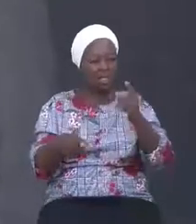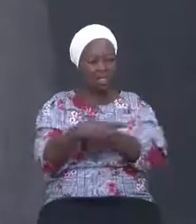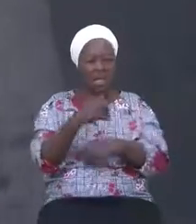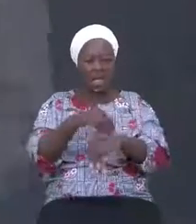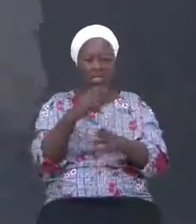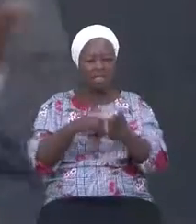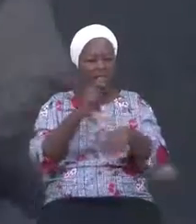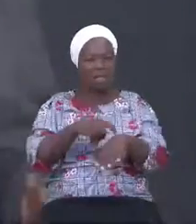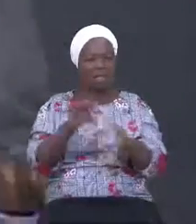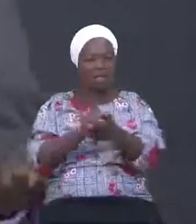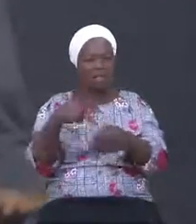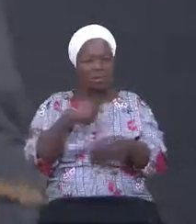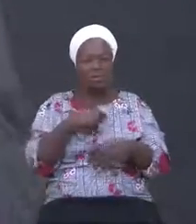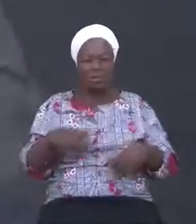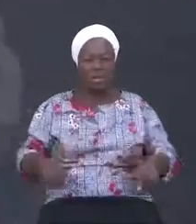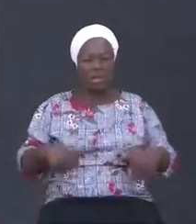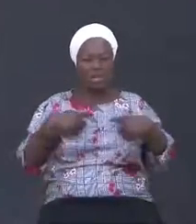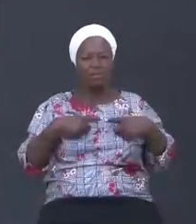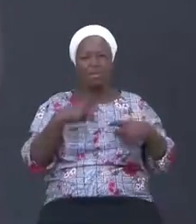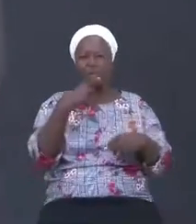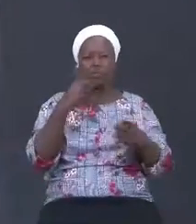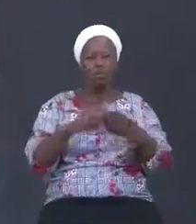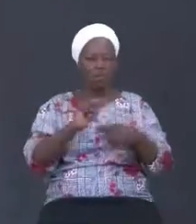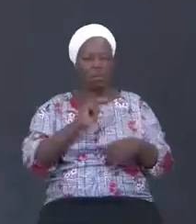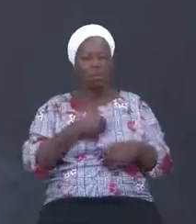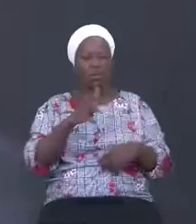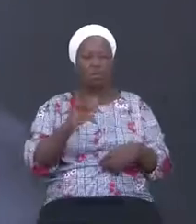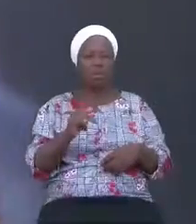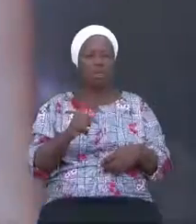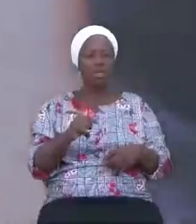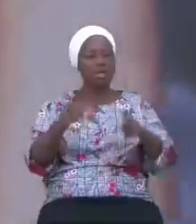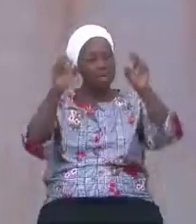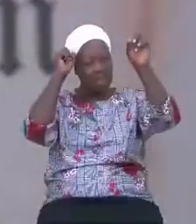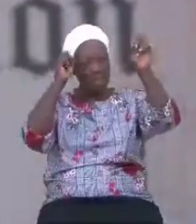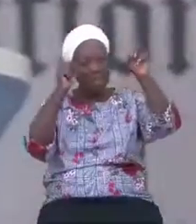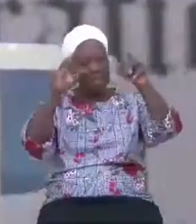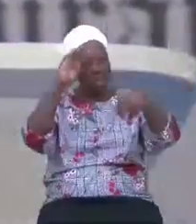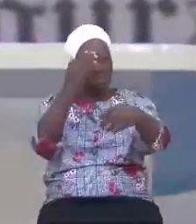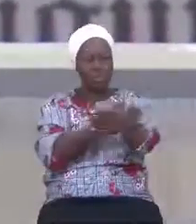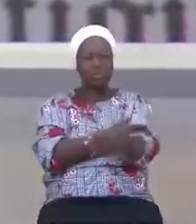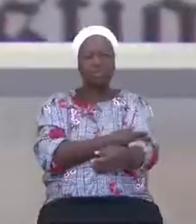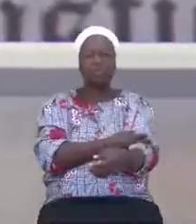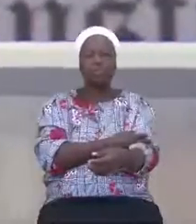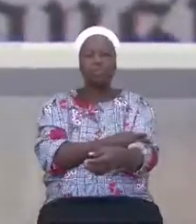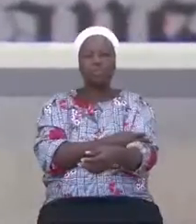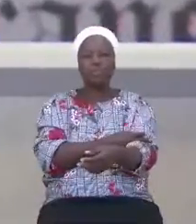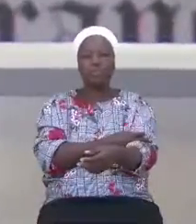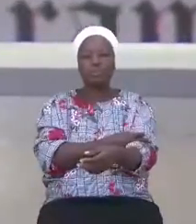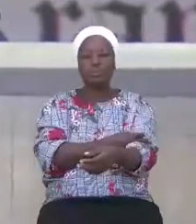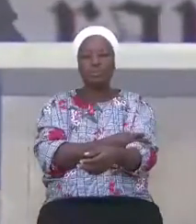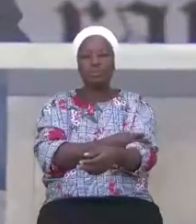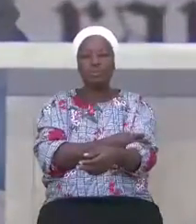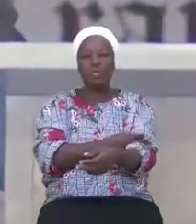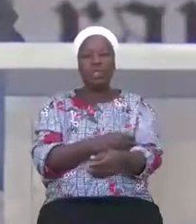dans ces derniers temps, dans les temps où nous vivons, nous a parlé par le Fils. Il